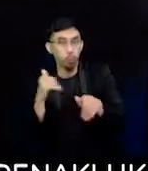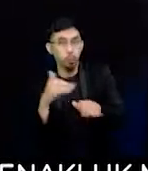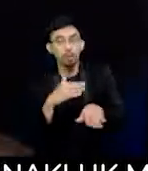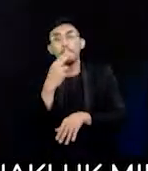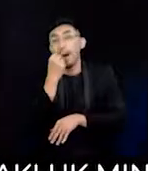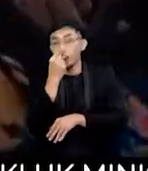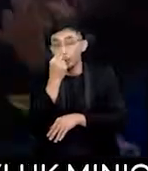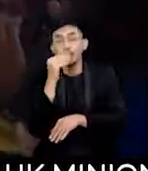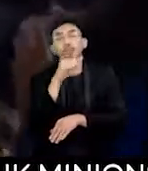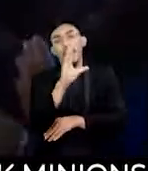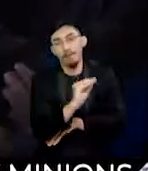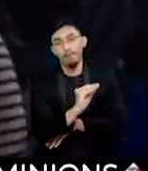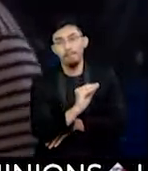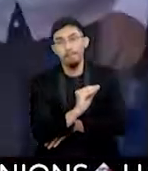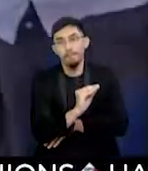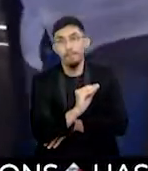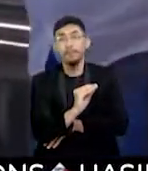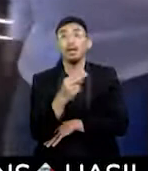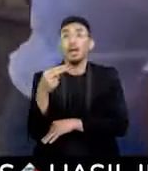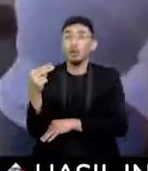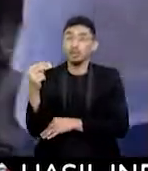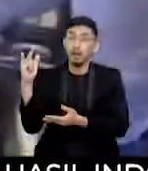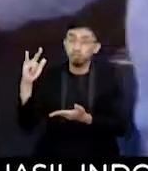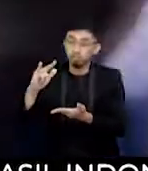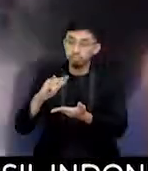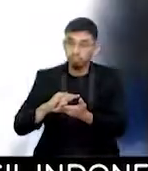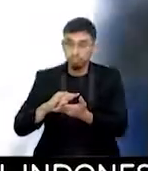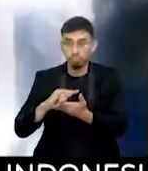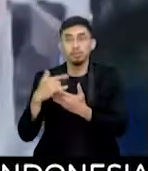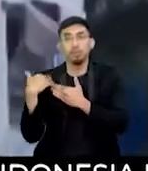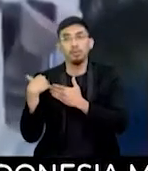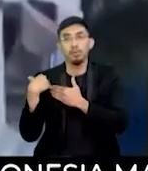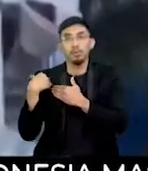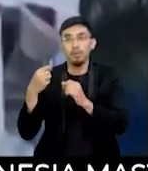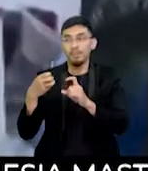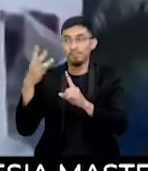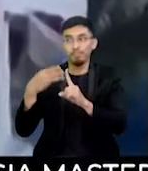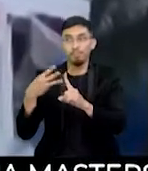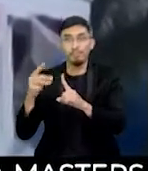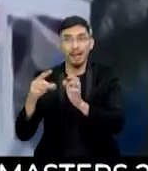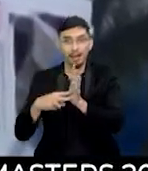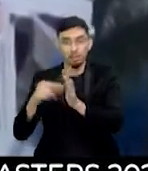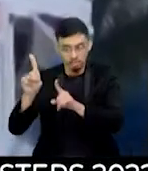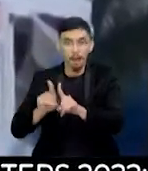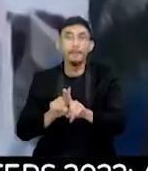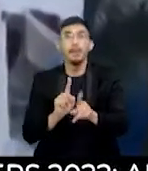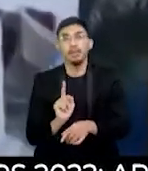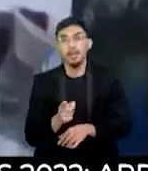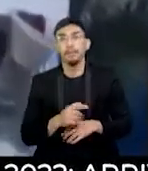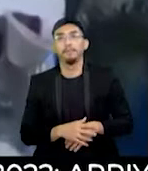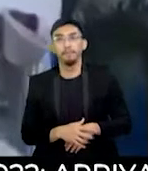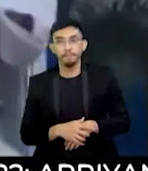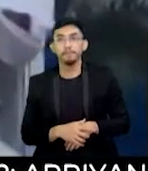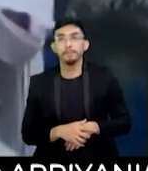Kamil terbang ke Indonesia didampingi pejabat KBRI Bern. Terus melakukan komunikasi dengan Dubes RI